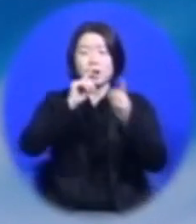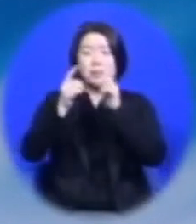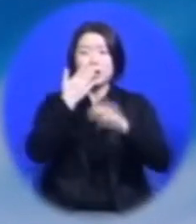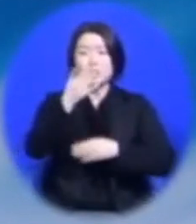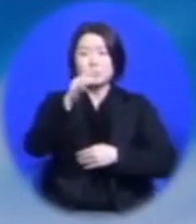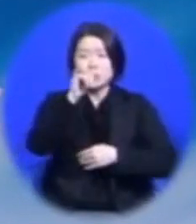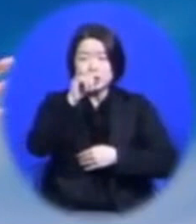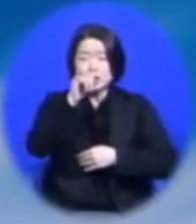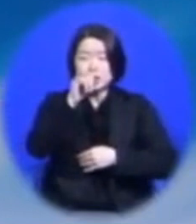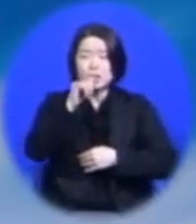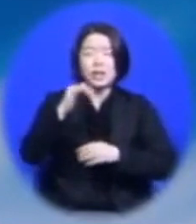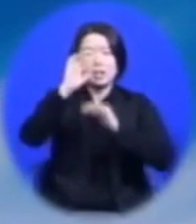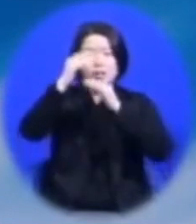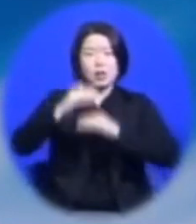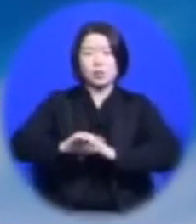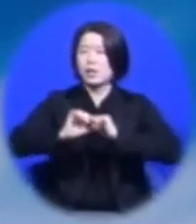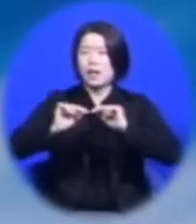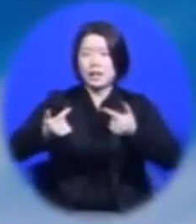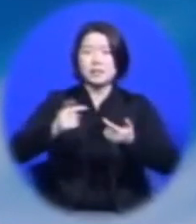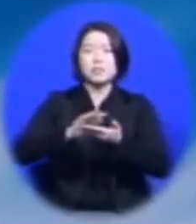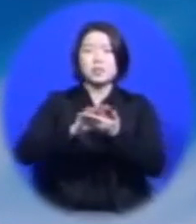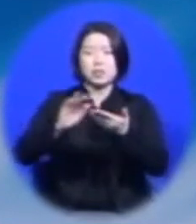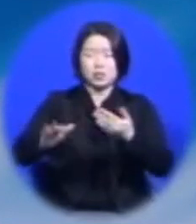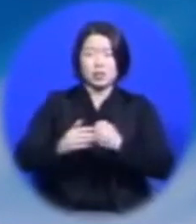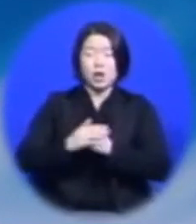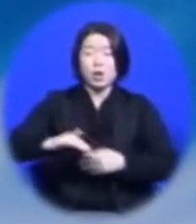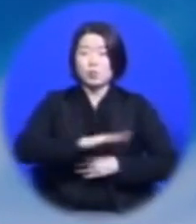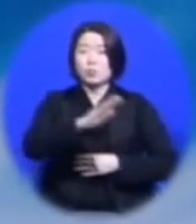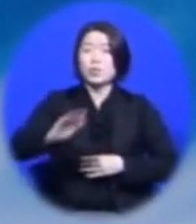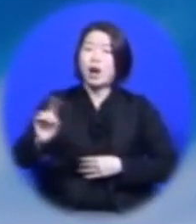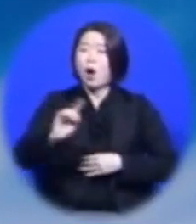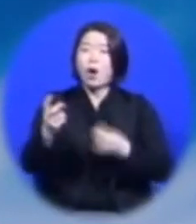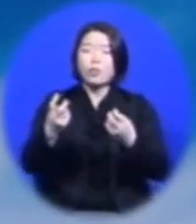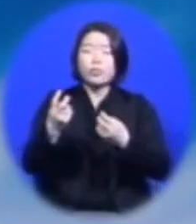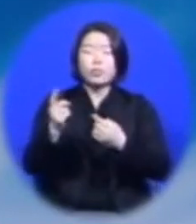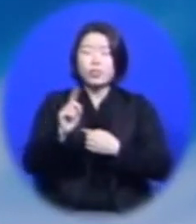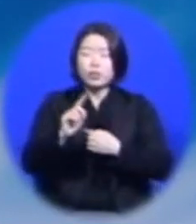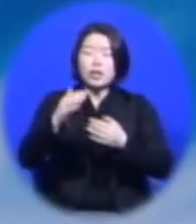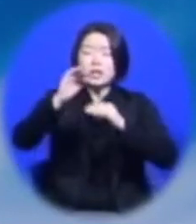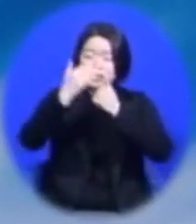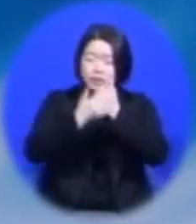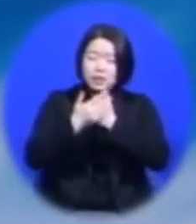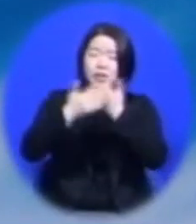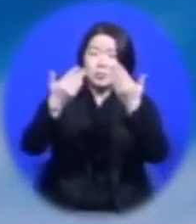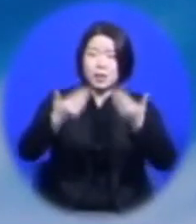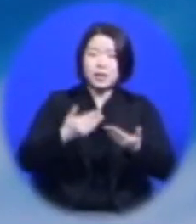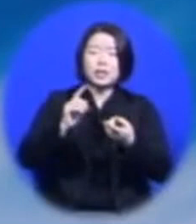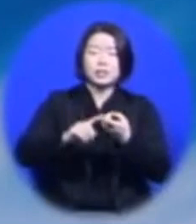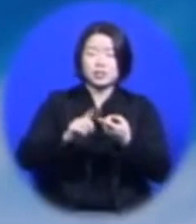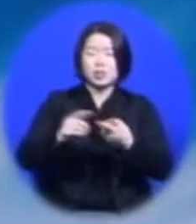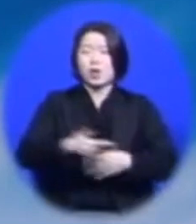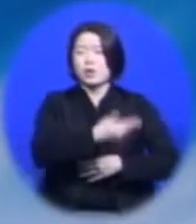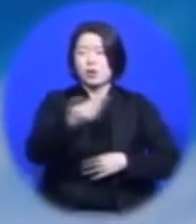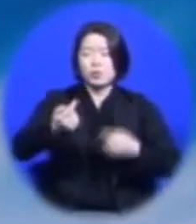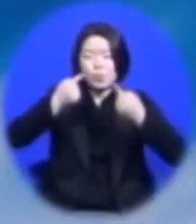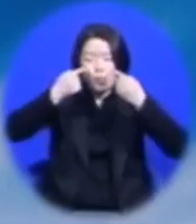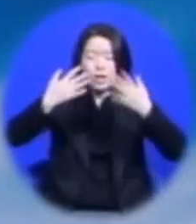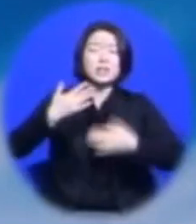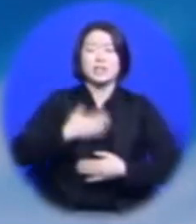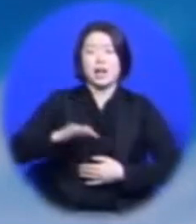있는 내용이 아닌 것입니다. 우리가 어떤 은혜를 받았는지를 여러분이 정확하게 아셔야 돼요.